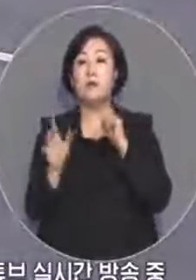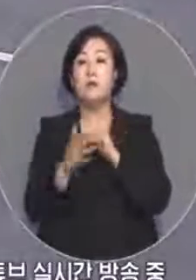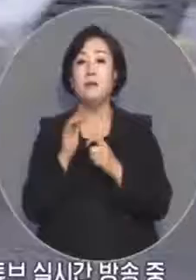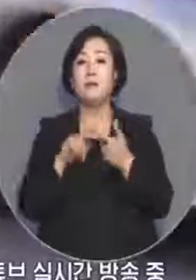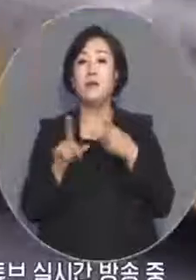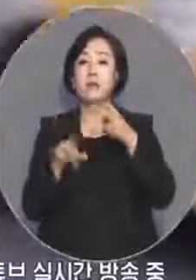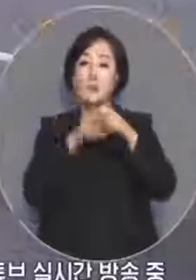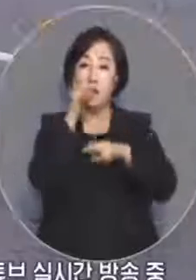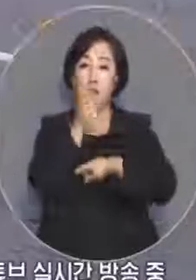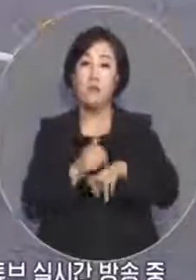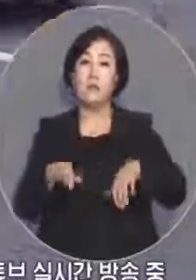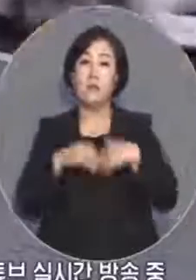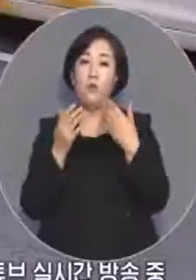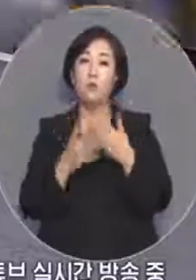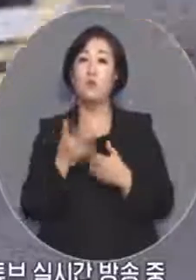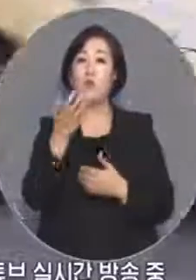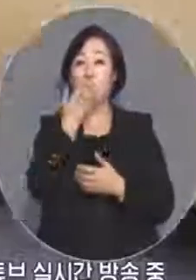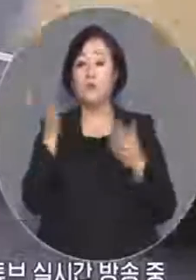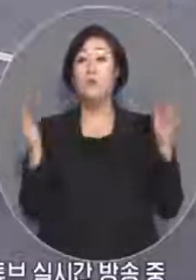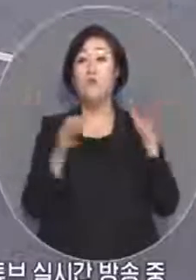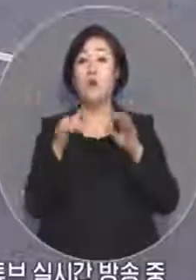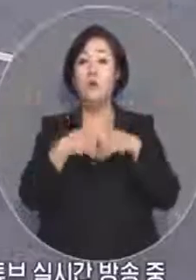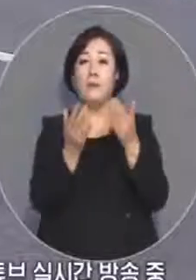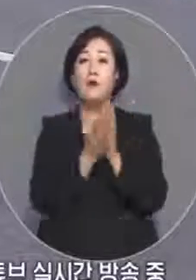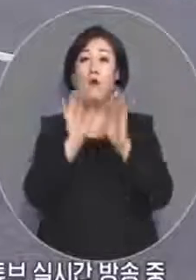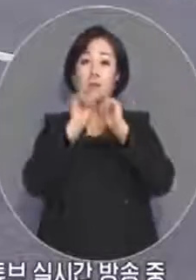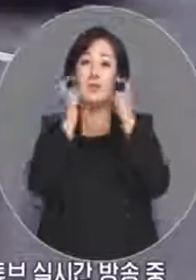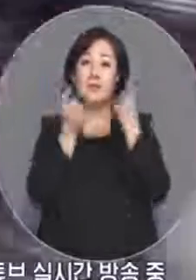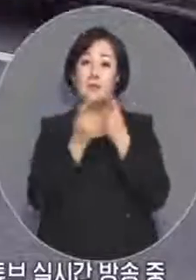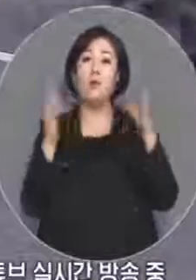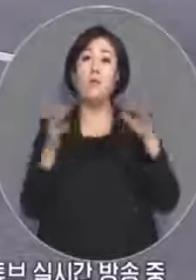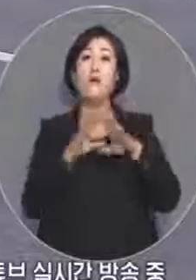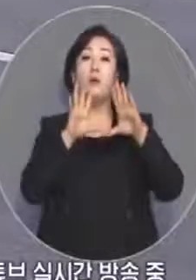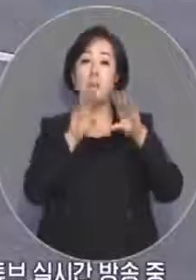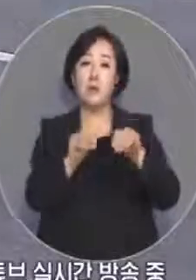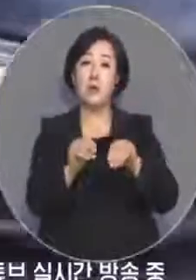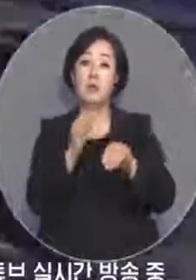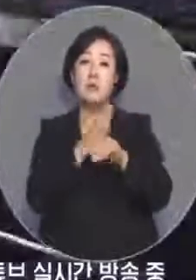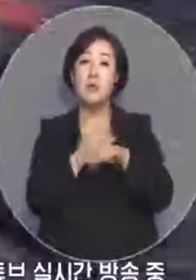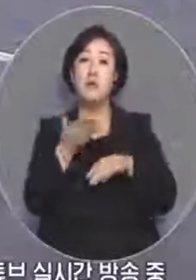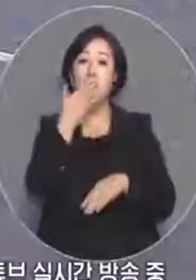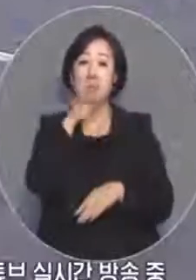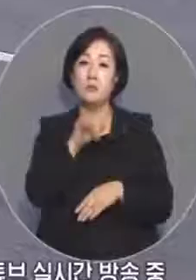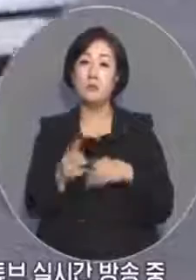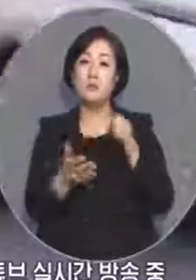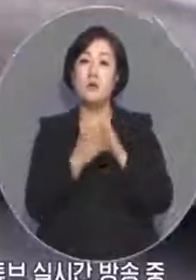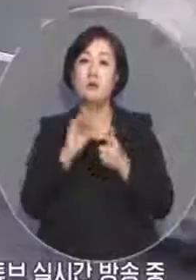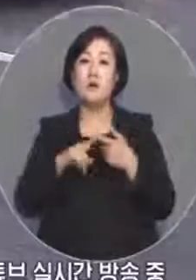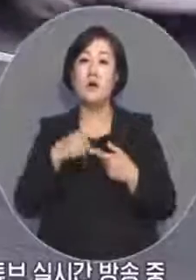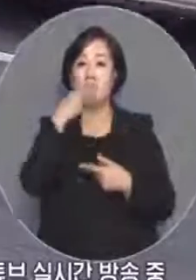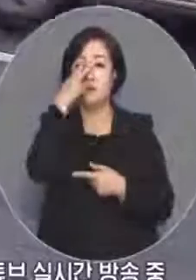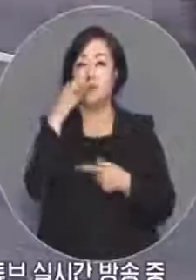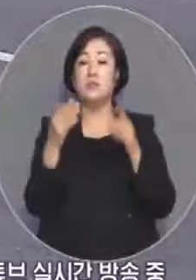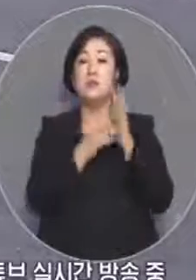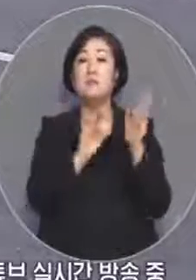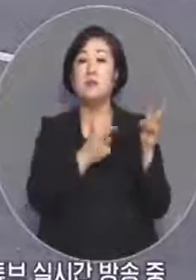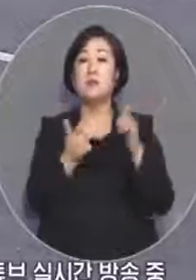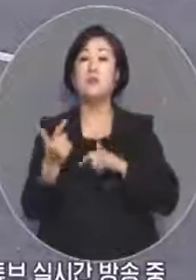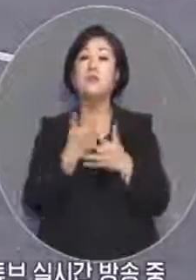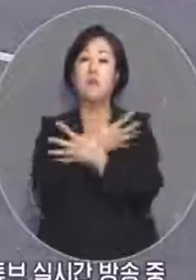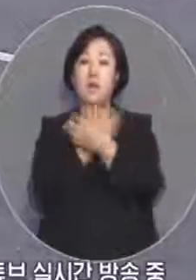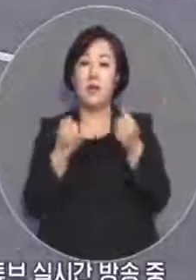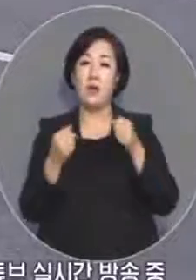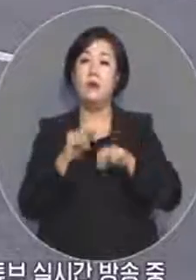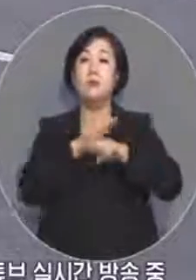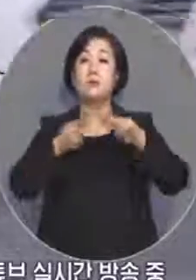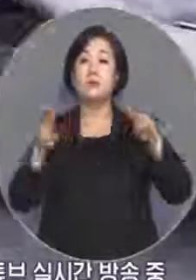연말 구수 회식을 전면 금지하고 설정 모임까지 제 않도록 하면서 신의 음식점과 유흥주점 n 예약취소 문의가